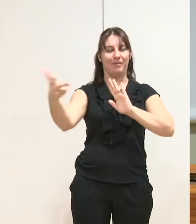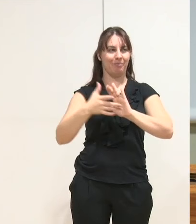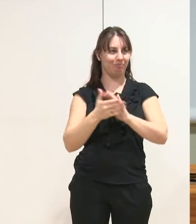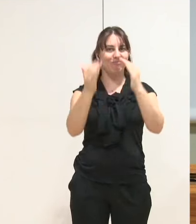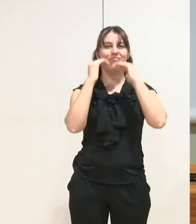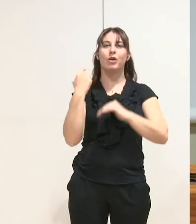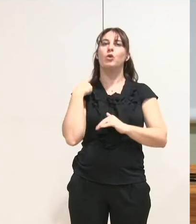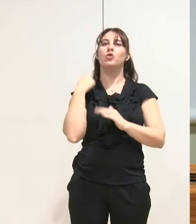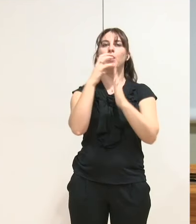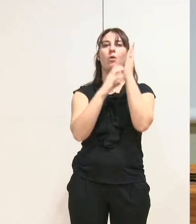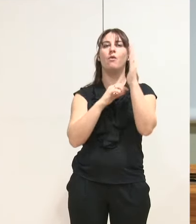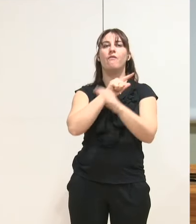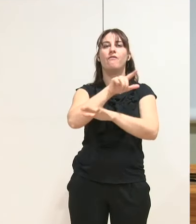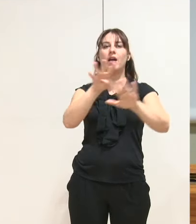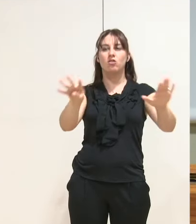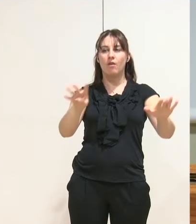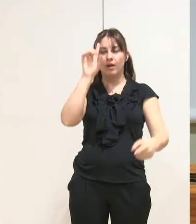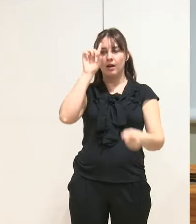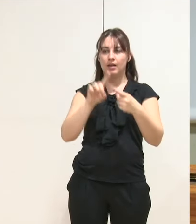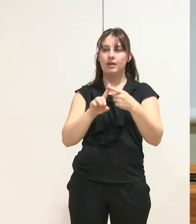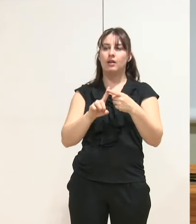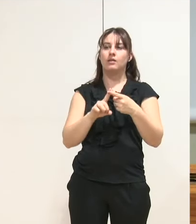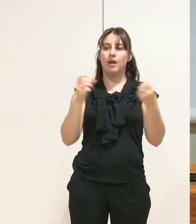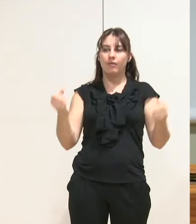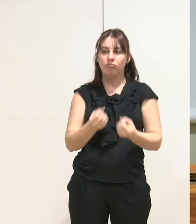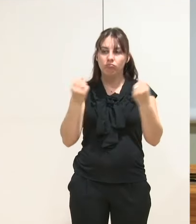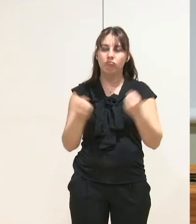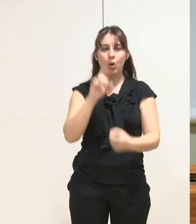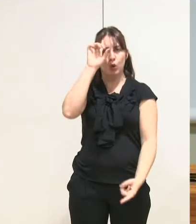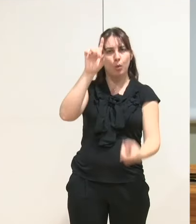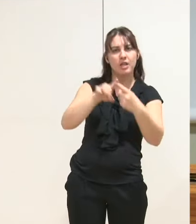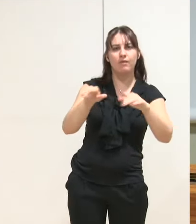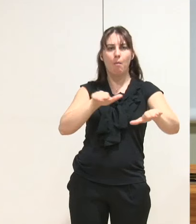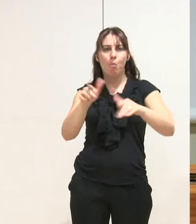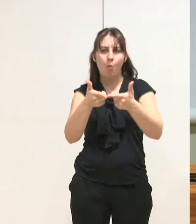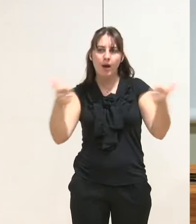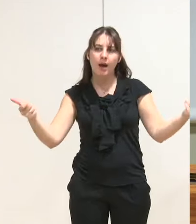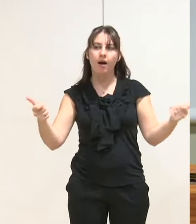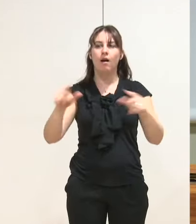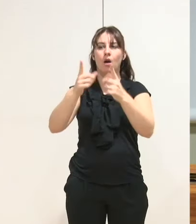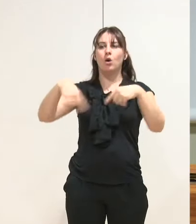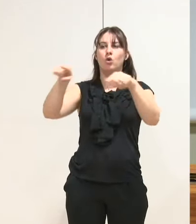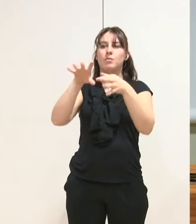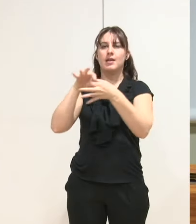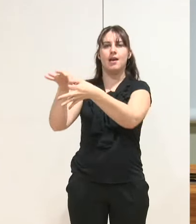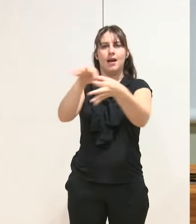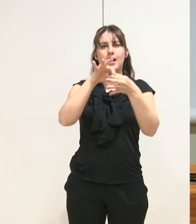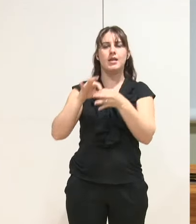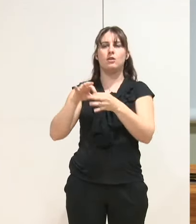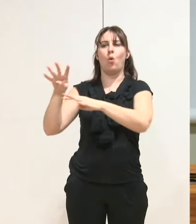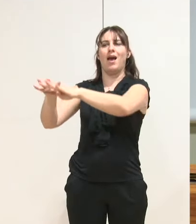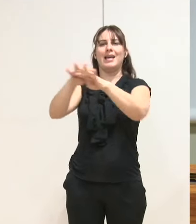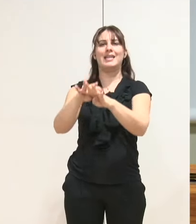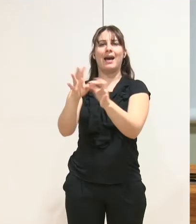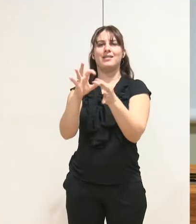29 porte sur les commes les conventions d'objectifs et de moyens avec le comité de liaison des unions de quartiers